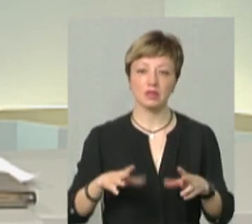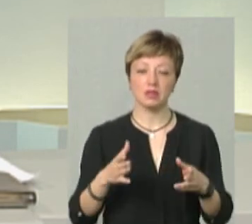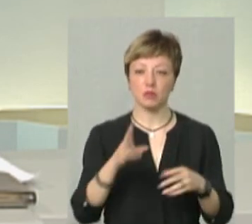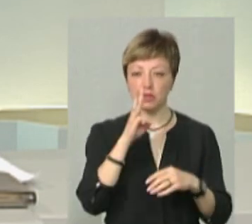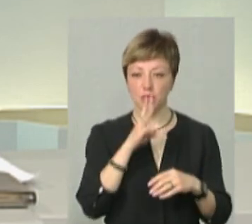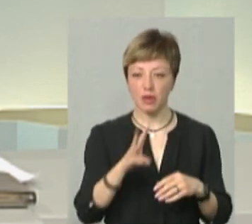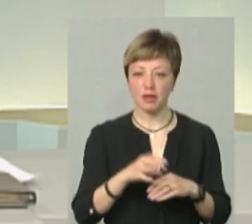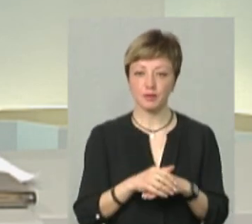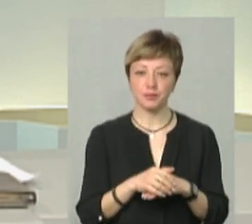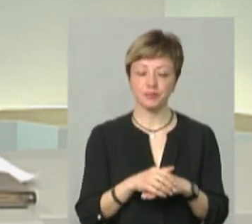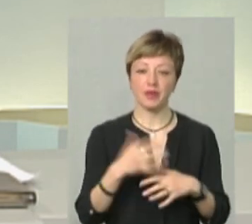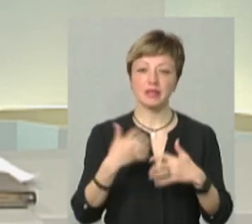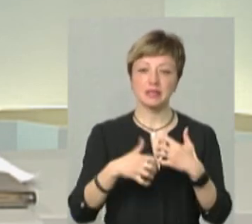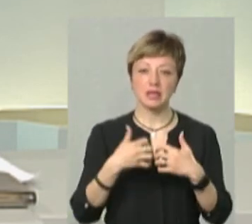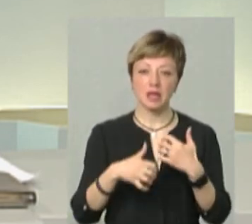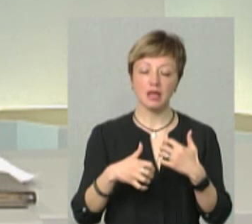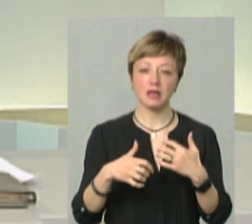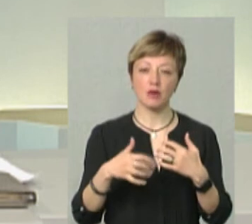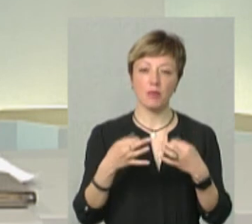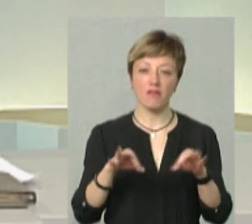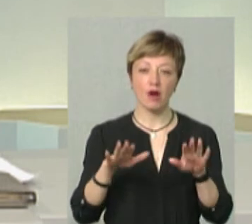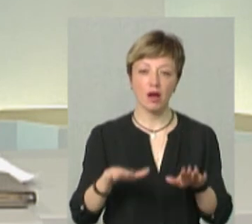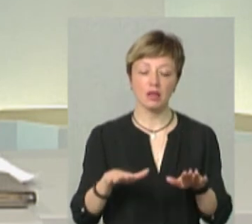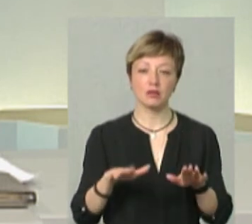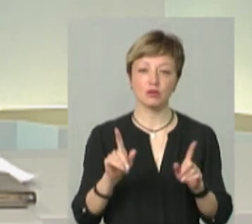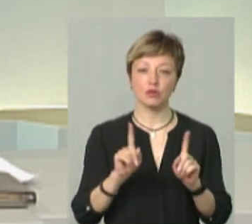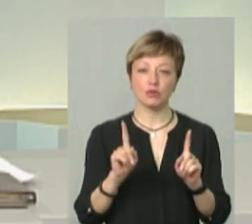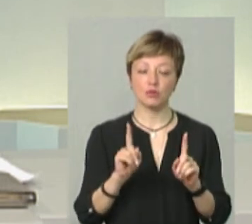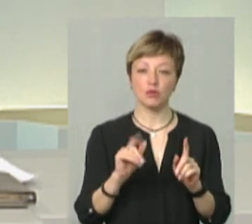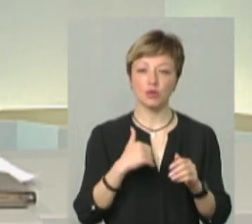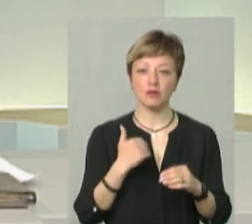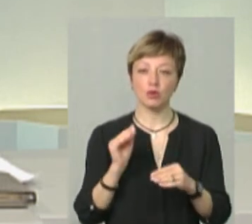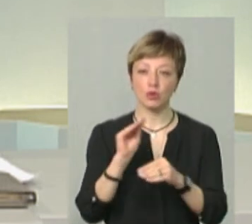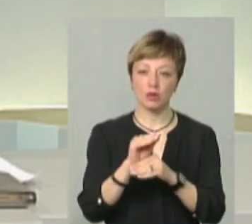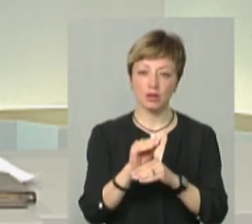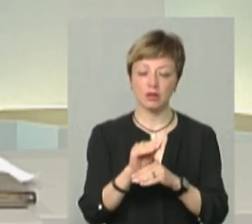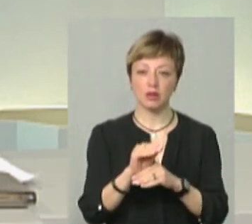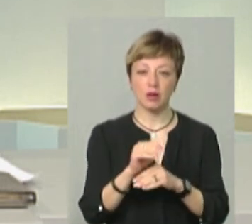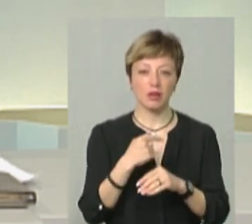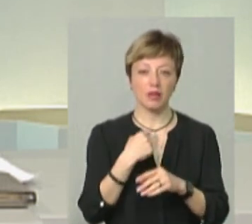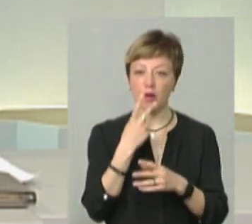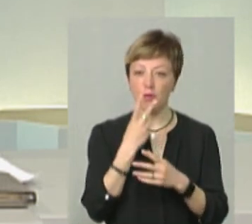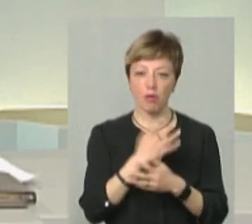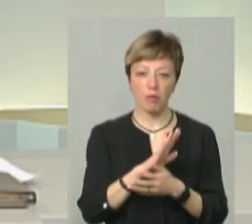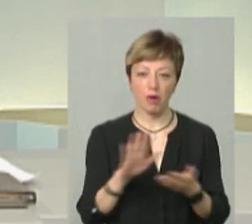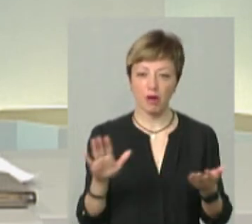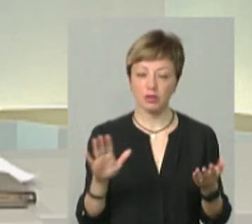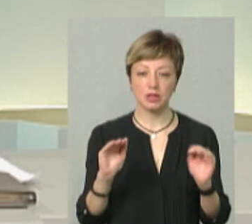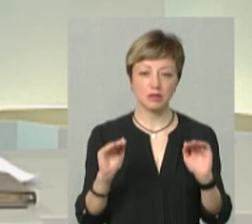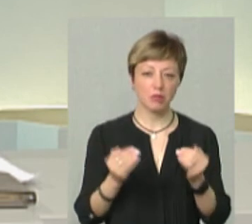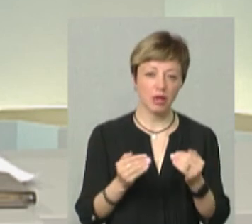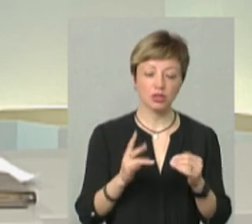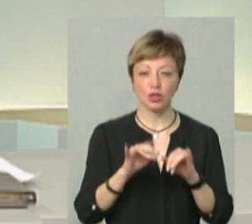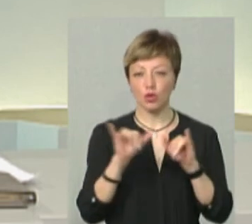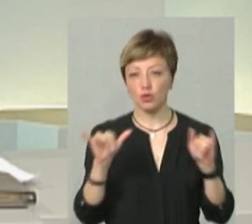по зарплаті. Ну, середня по вакансіях, от що б хотів додати, ми не побачили ні зменшення,